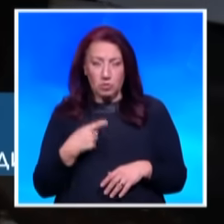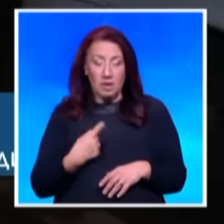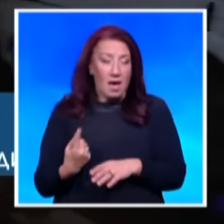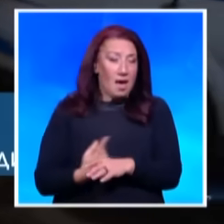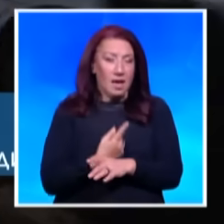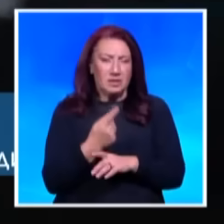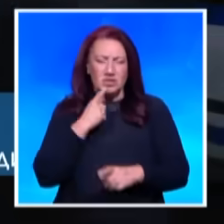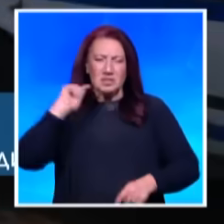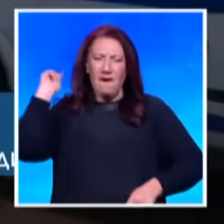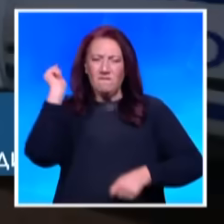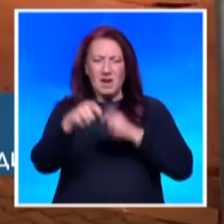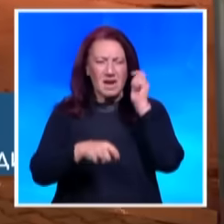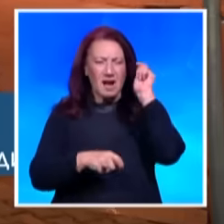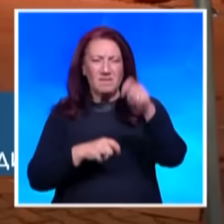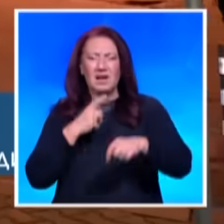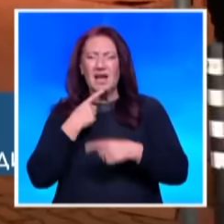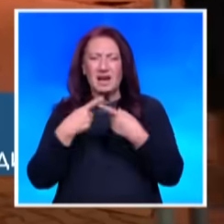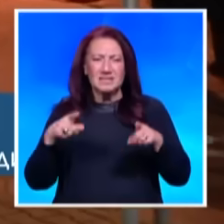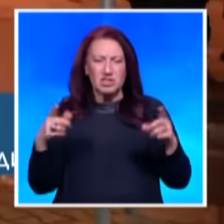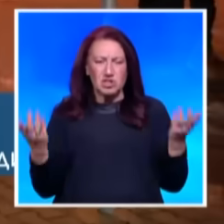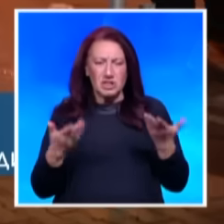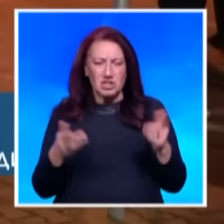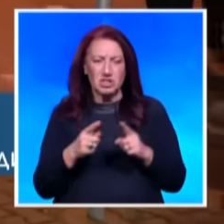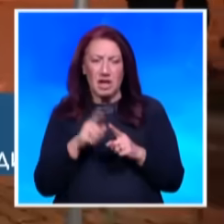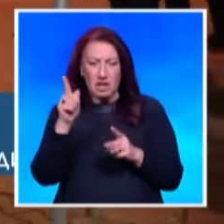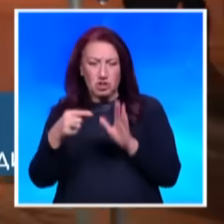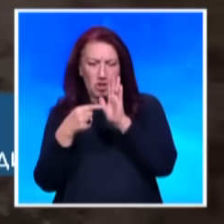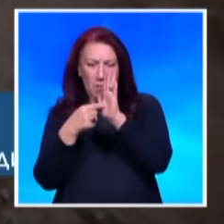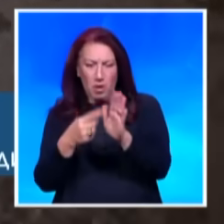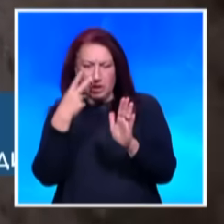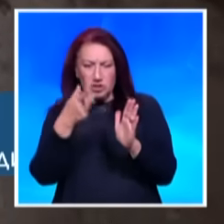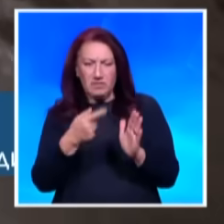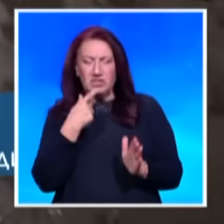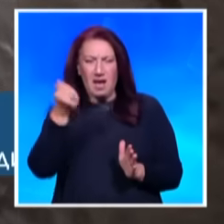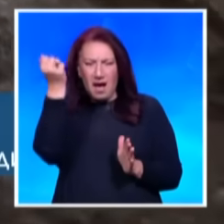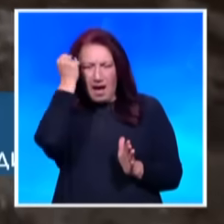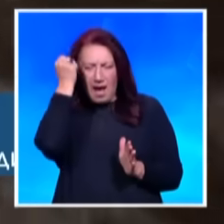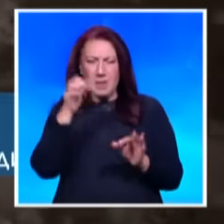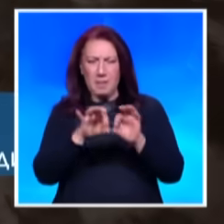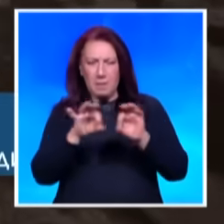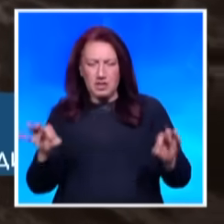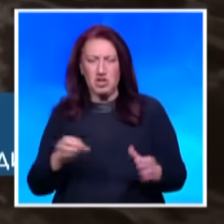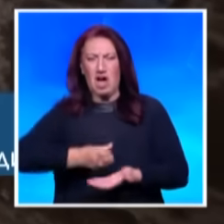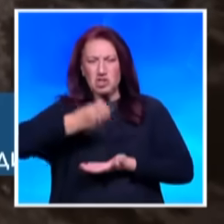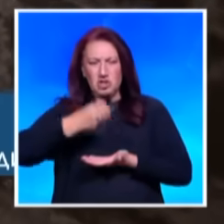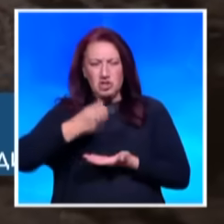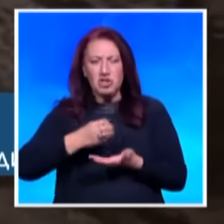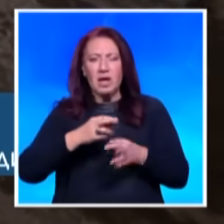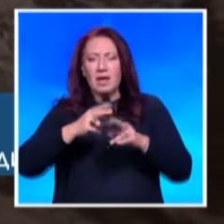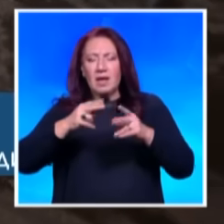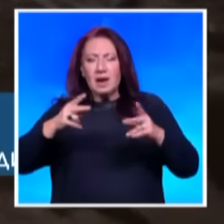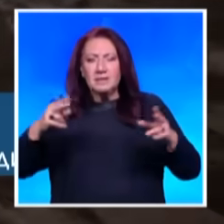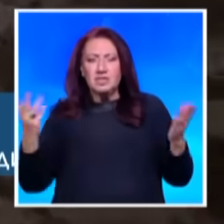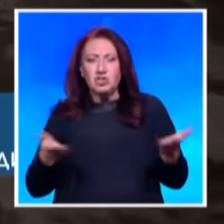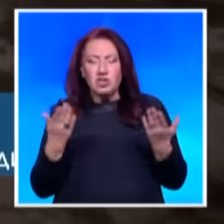хвърчаха всякакви предмети, стъкла, ето може сега оператора Явор Владимиров ще ви покаже, камъни, пръчки, бутилки и всякакви предмети, с